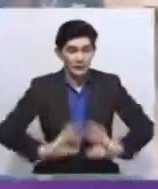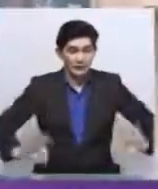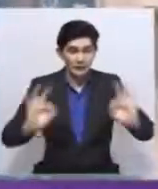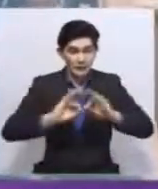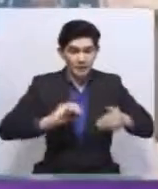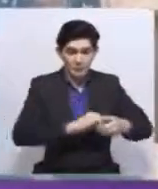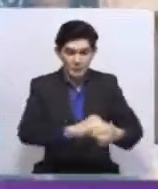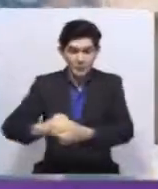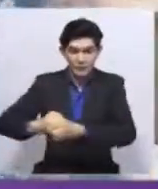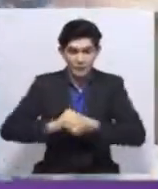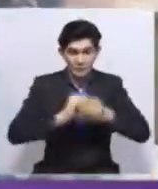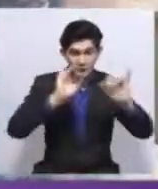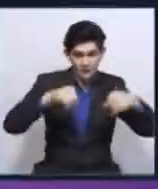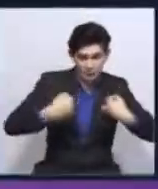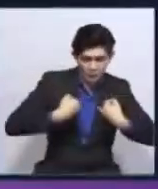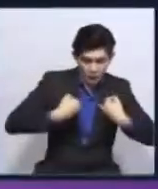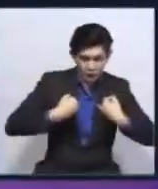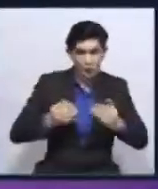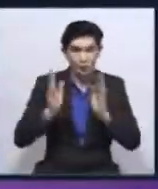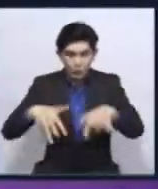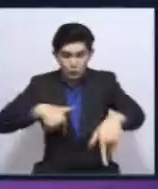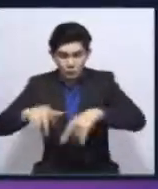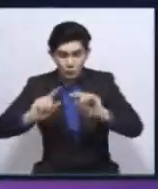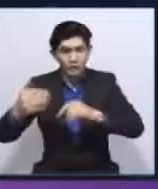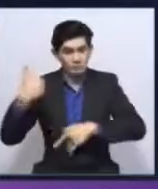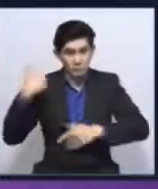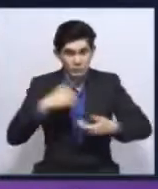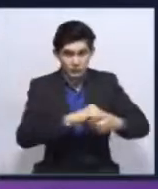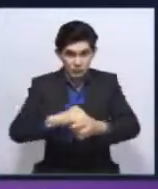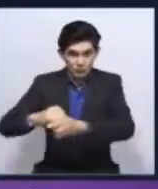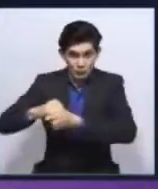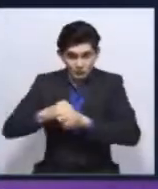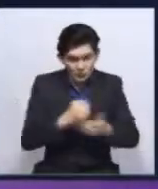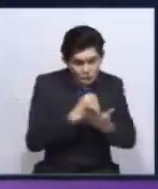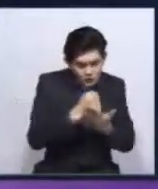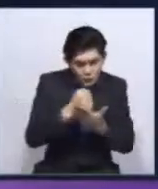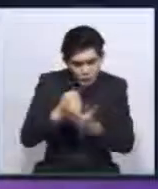เป็นความร่วมมือของทั้งเจ้าของสุนัขและแมวและคนในชุมชนด้วยนะครับที่จะต้องเป็นหูเป็นตากันด้วย